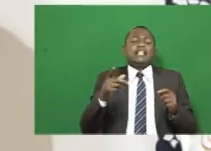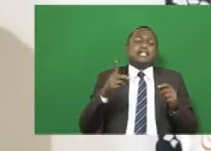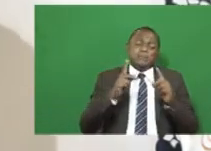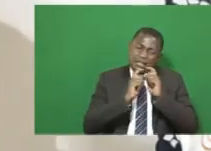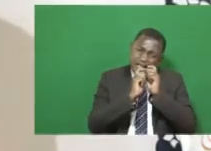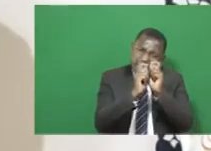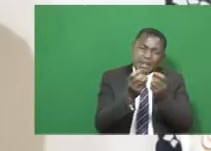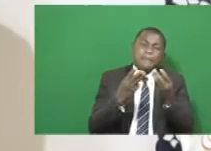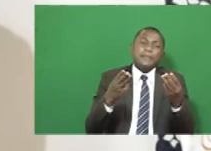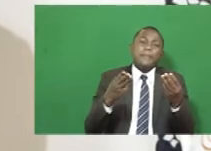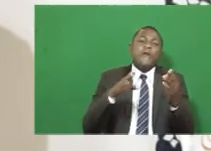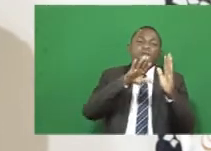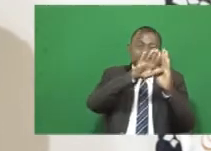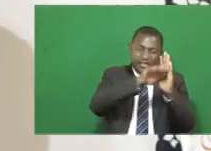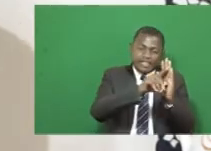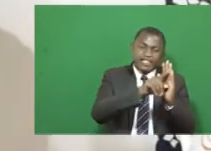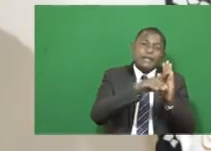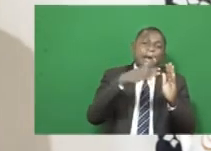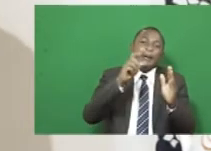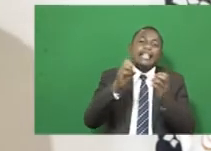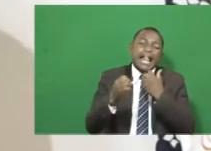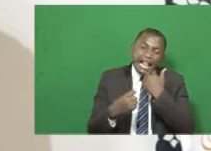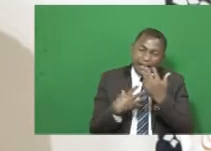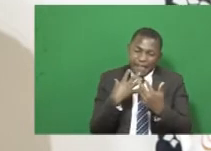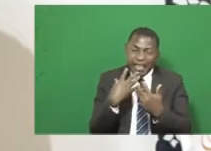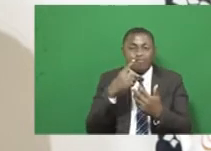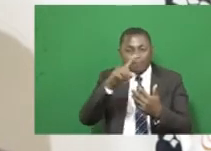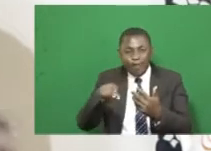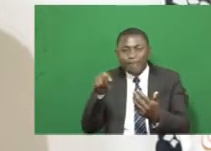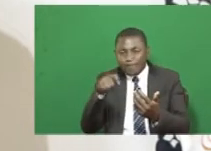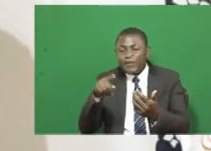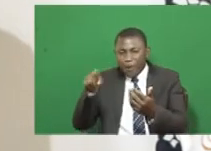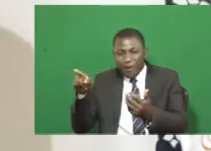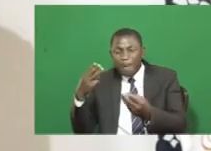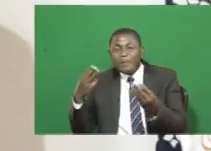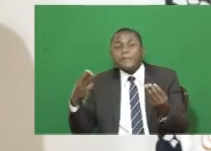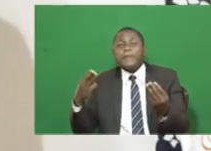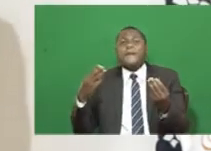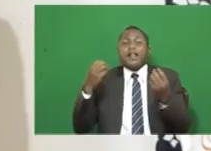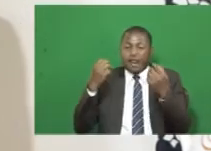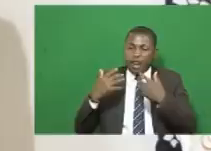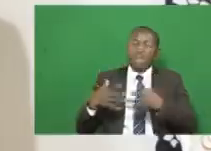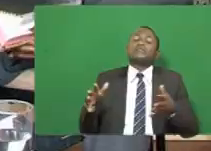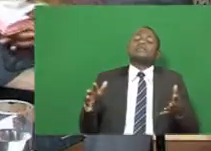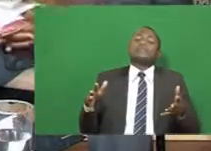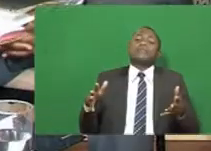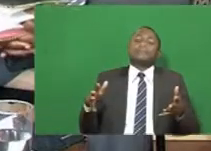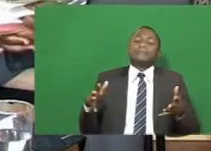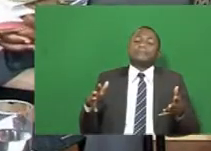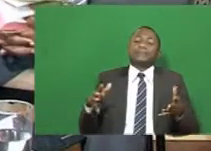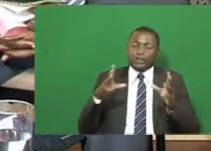kuti vafarire kunamata ayo. Okay. Kushandisa kuti vanhu vatsauswe vapana Mwari. Alright.